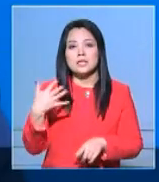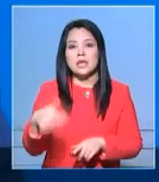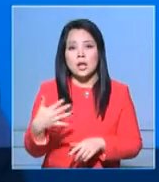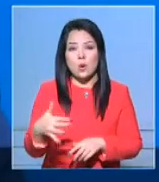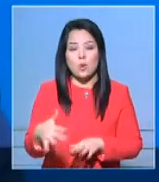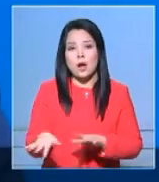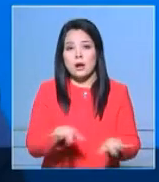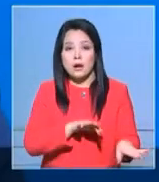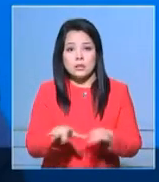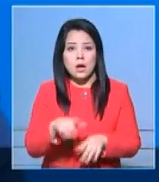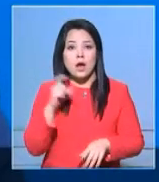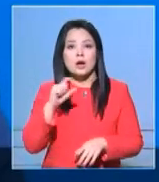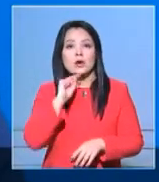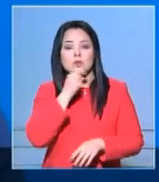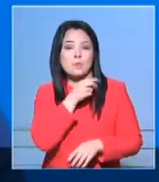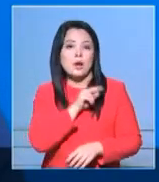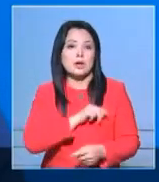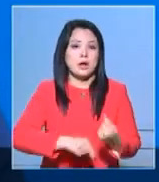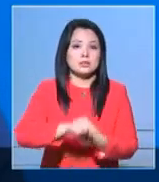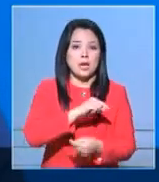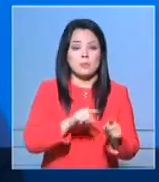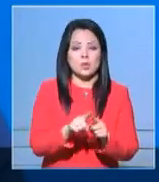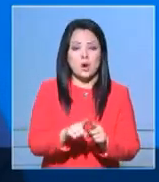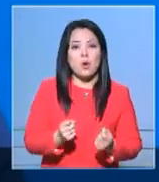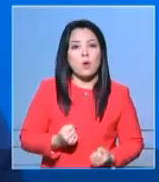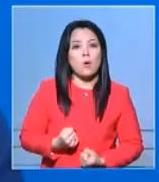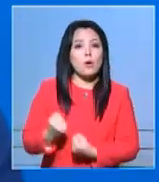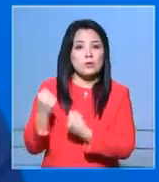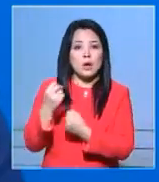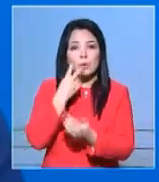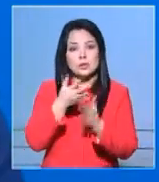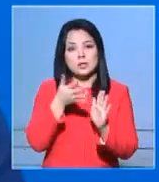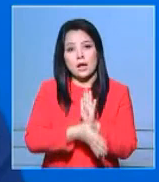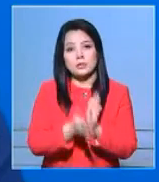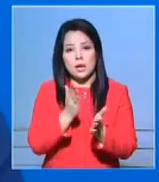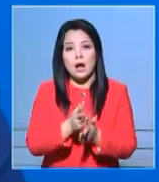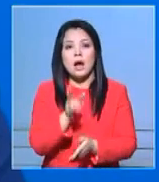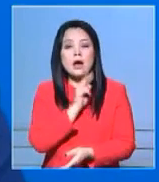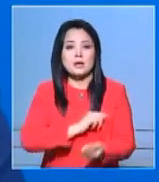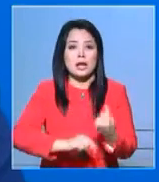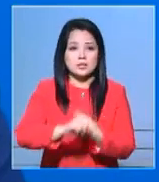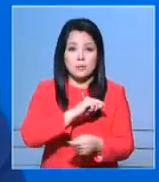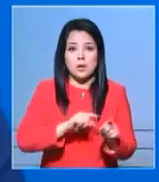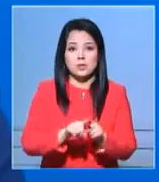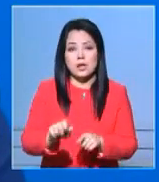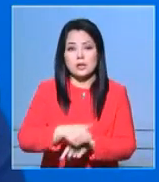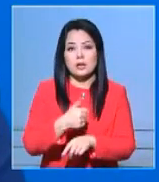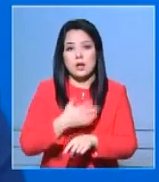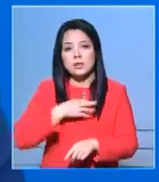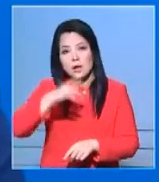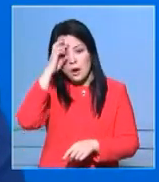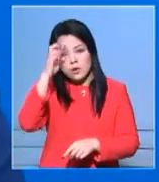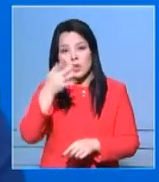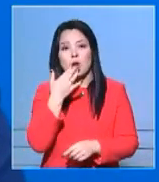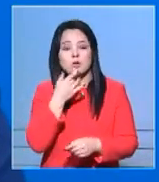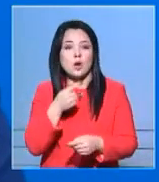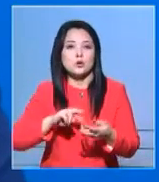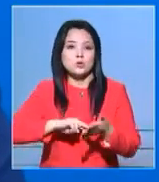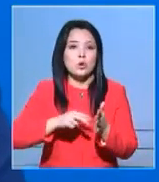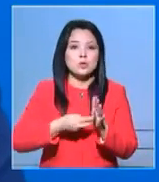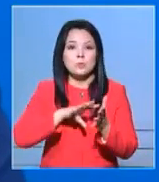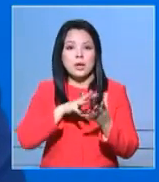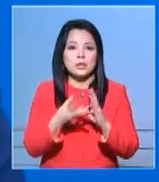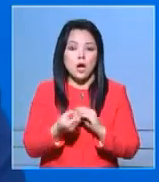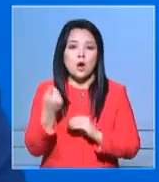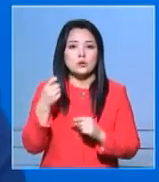бәрі экономика, соның ішінде кәсіпкерлер қолдауға жұмсалған. Сондықтан біз кәсіпкерлер осы елбасының ұлттық жоспарының осы